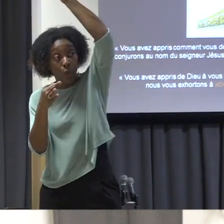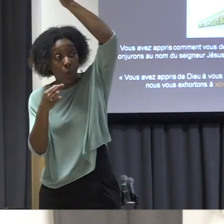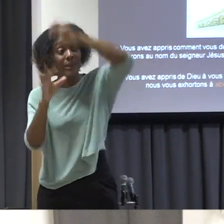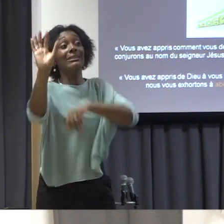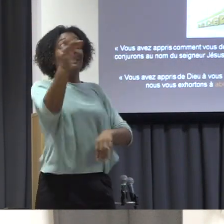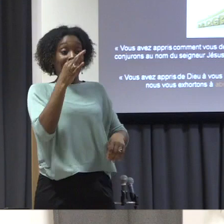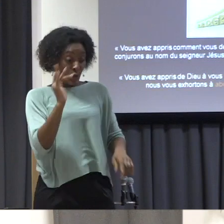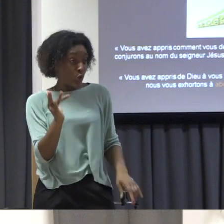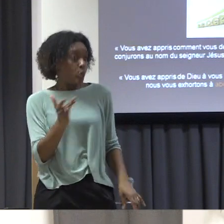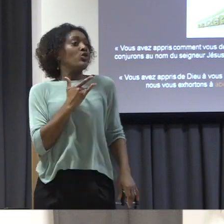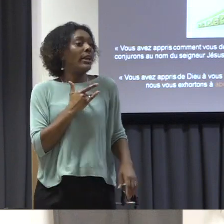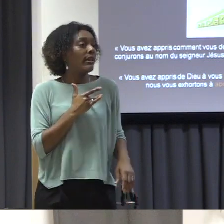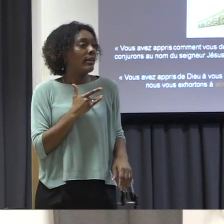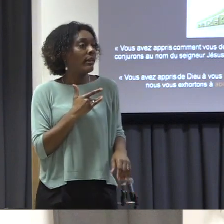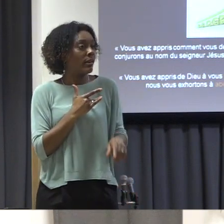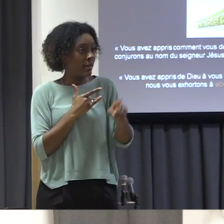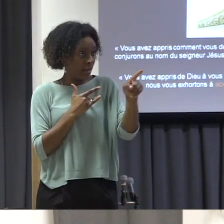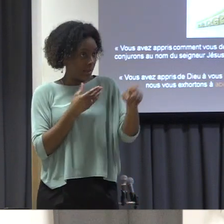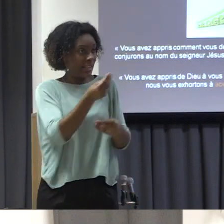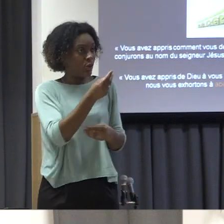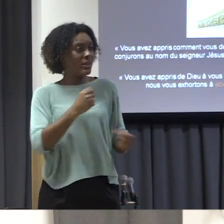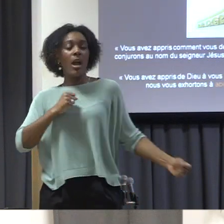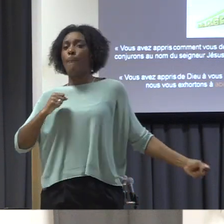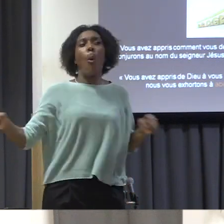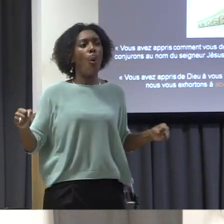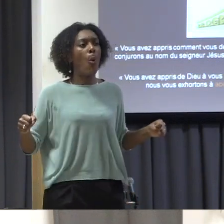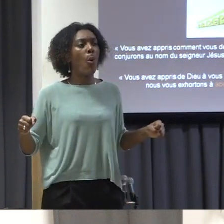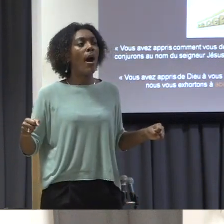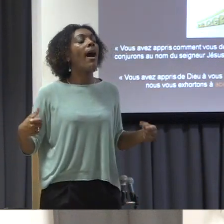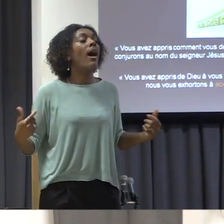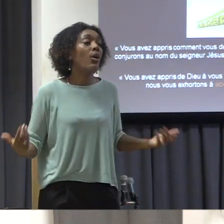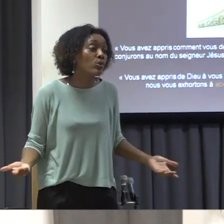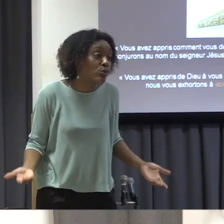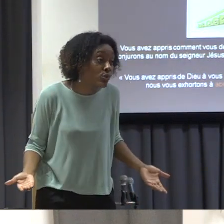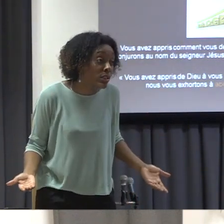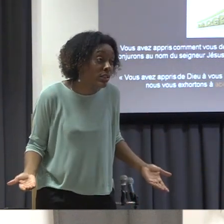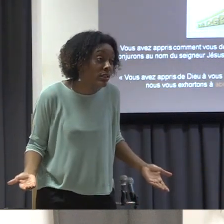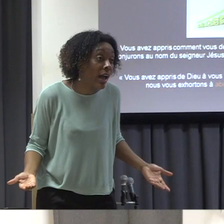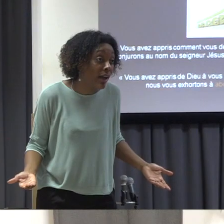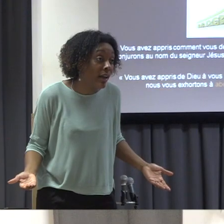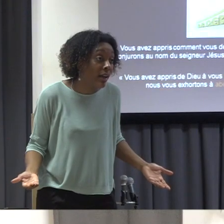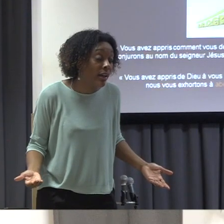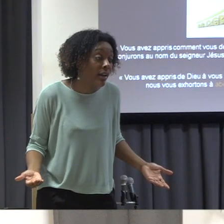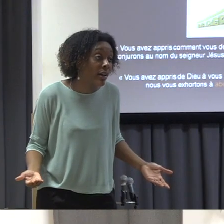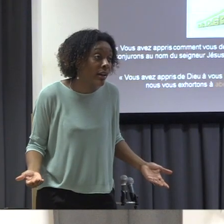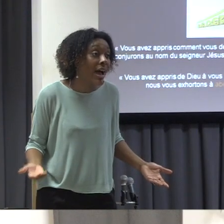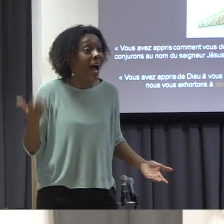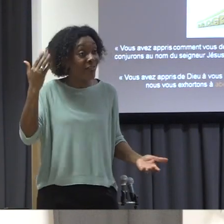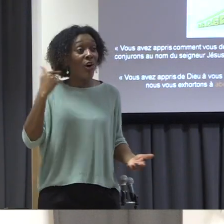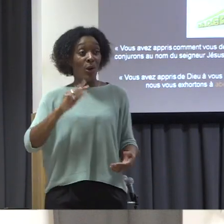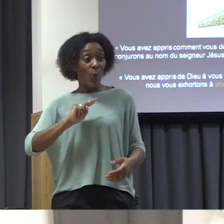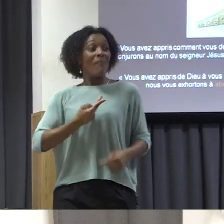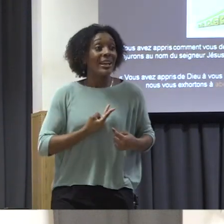parole qui a touché notre cœur et qui nous a bousculés, je l'espère. C'est cette parole qui a provoqué un changement dans notre vision des